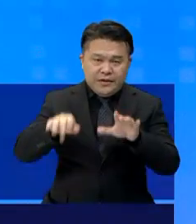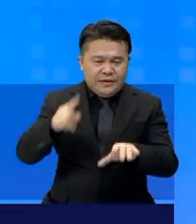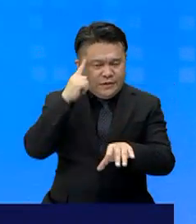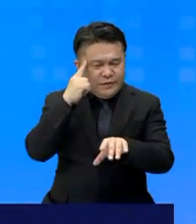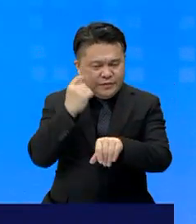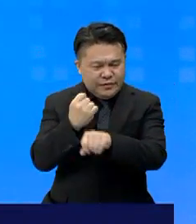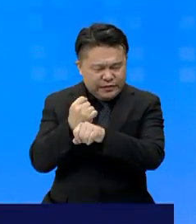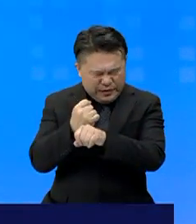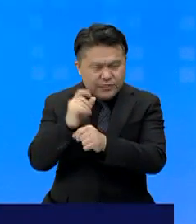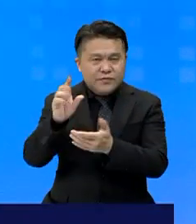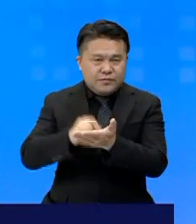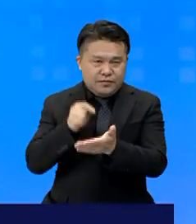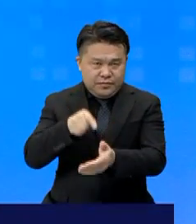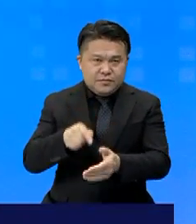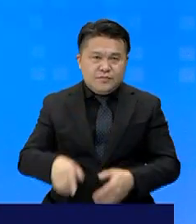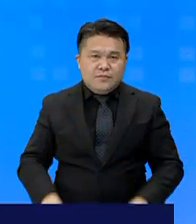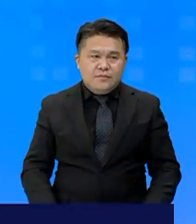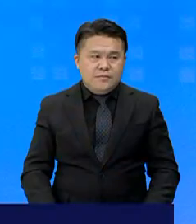있습니다. 김지훈 기자입니다.